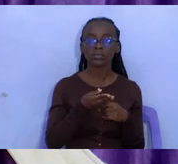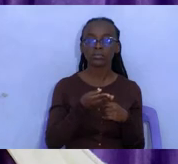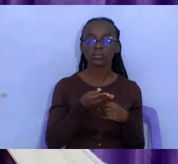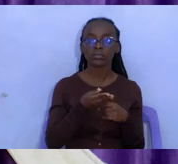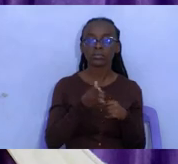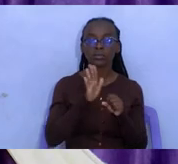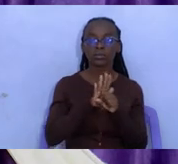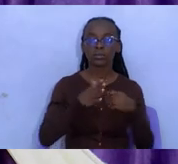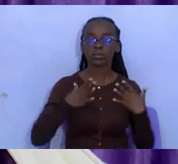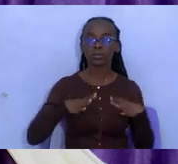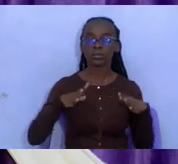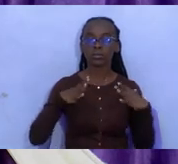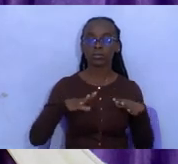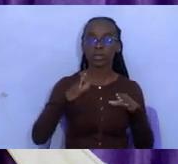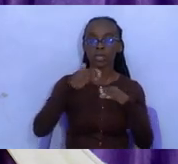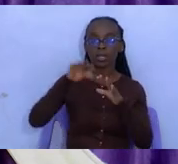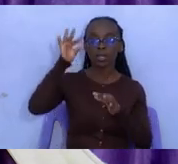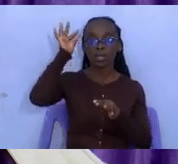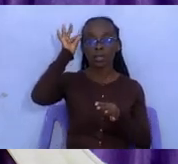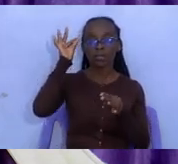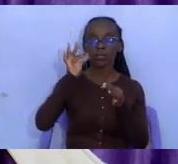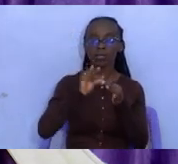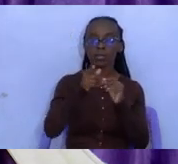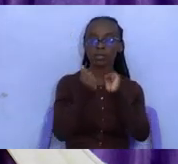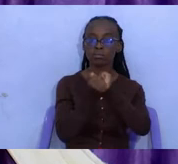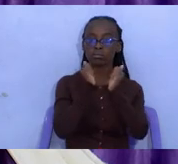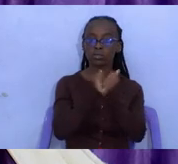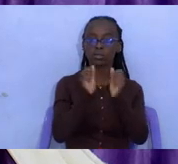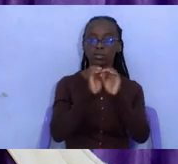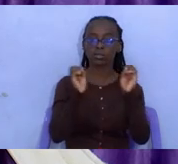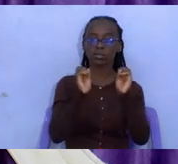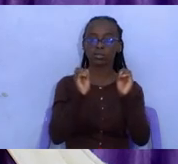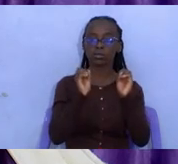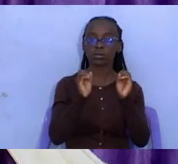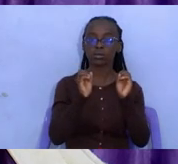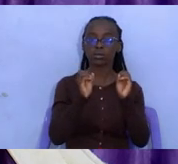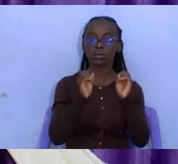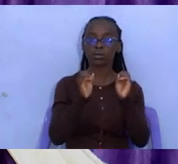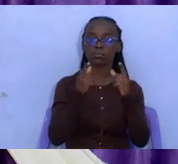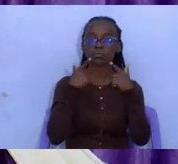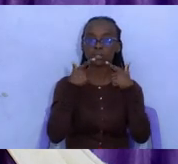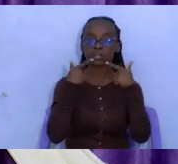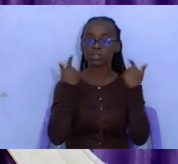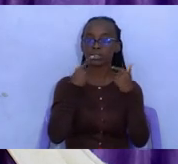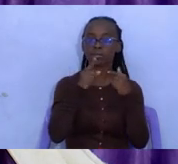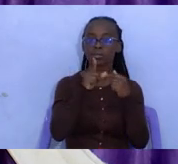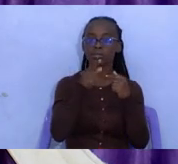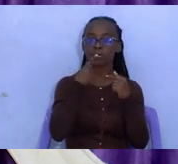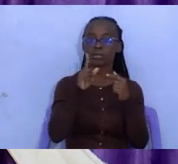Wengi wamedhibitika katika imani, uwezi kumgeuza ati abadilisha Ukristo, anakuchekelea anasema hii. Sasa wewe unasema nini?